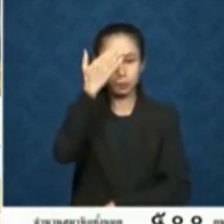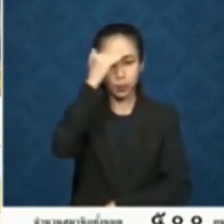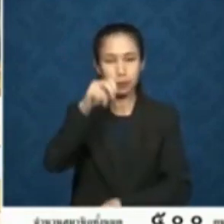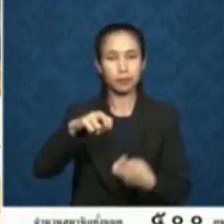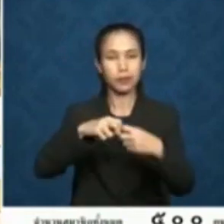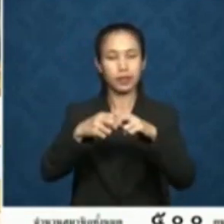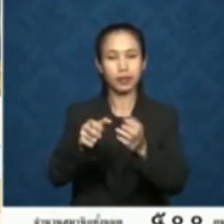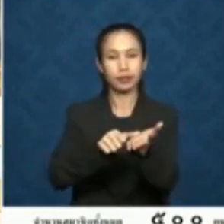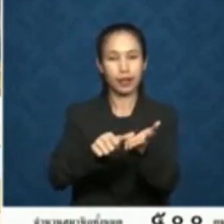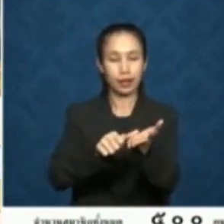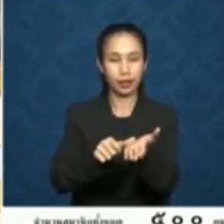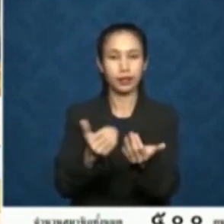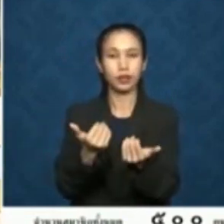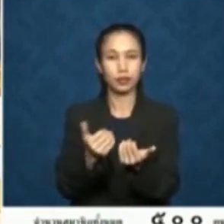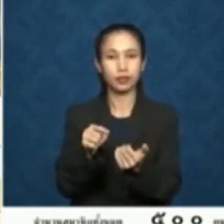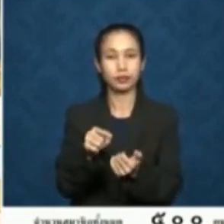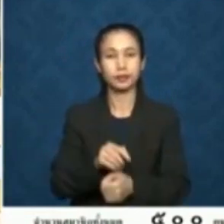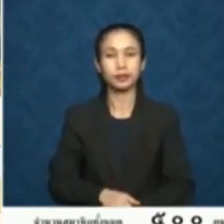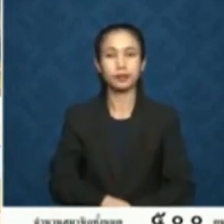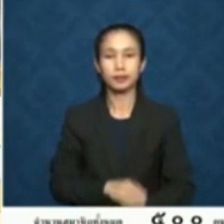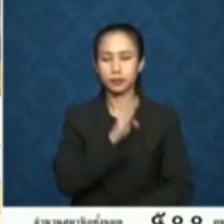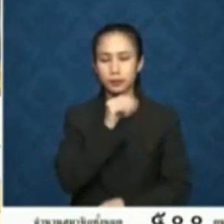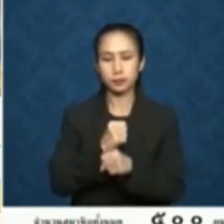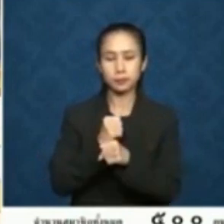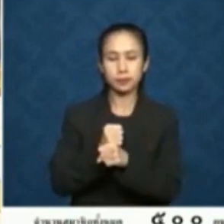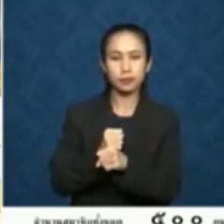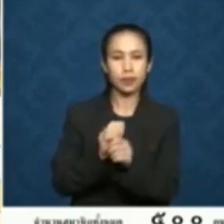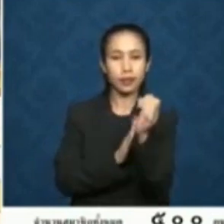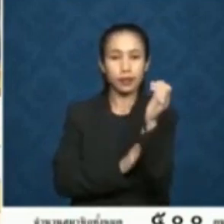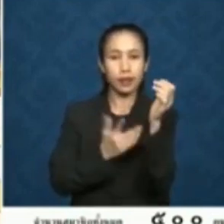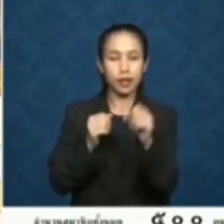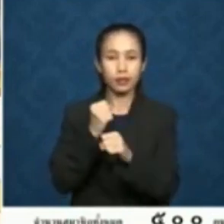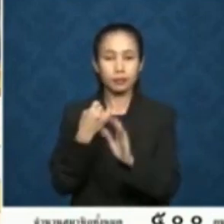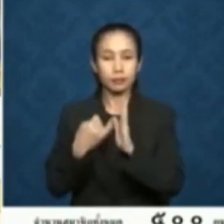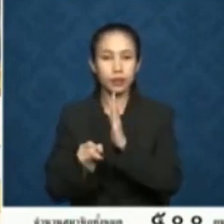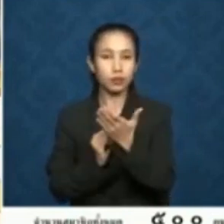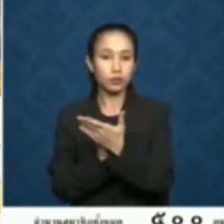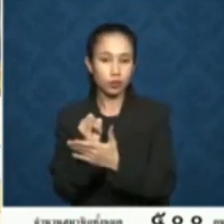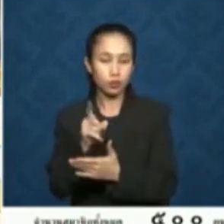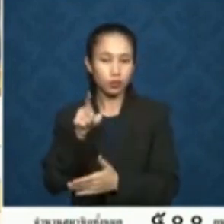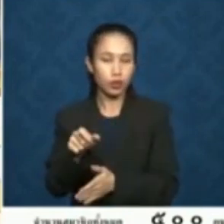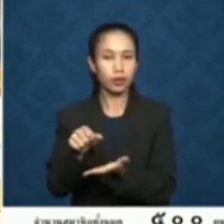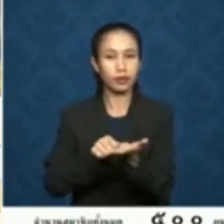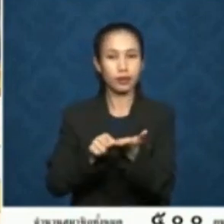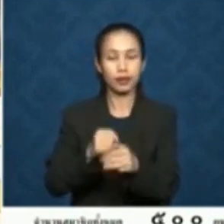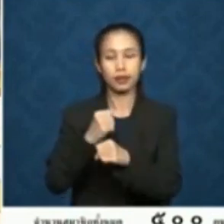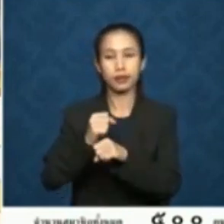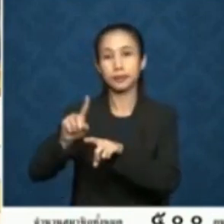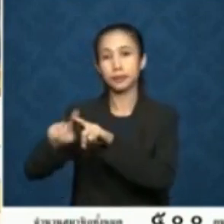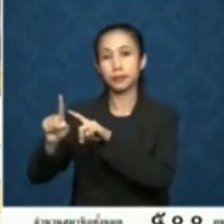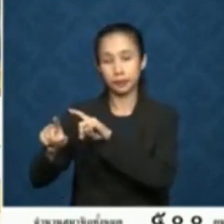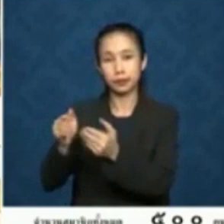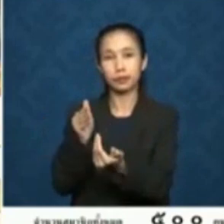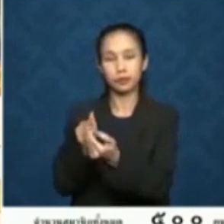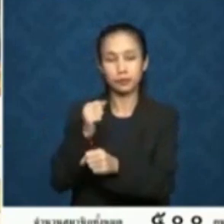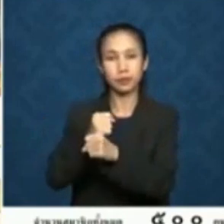ครับเพื่อแก้ไขปัญหาสิ่งเหล่านี้นะครับที่ค้างมานะครับทั้งผิดทั้งถูกทั้งที่ต้องแก้ไขดำเนินการ